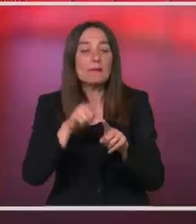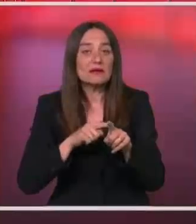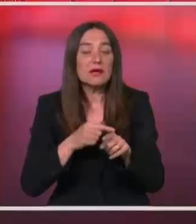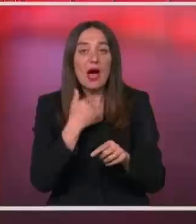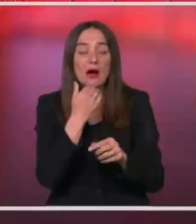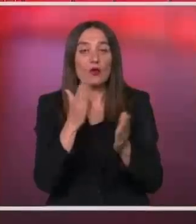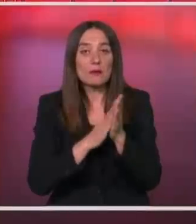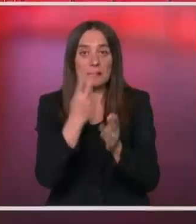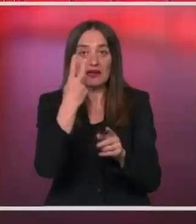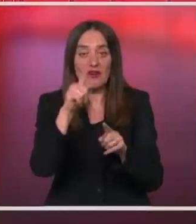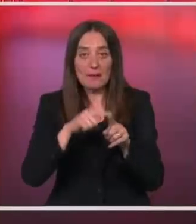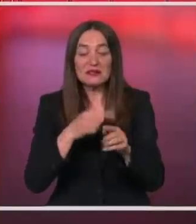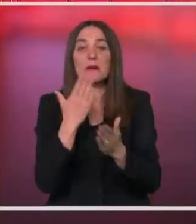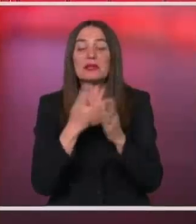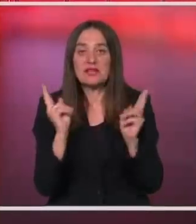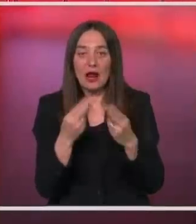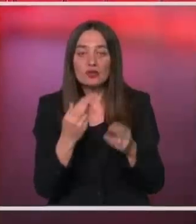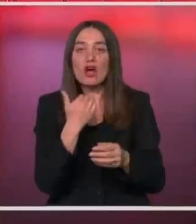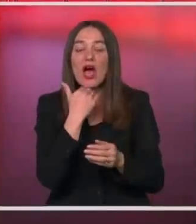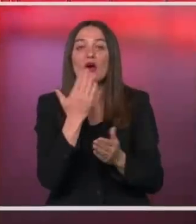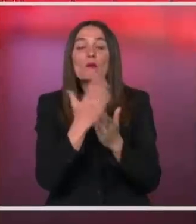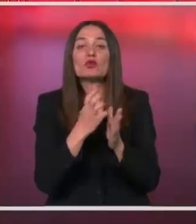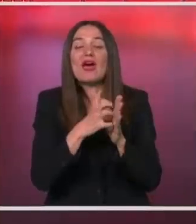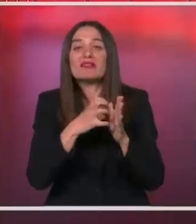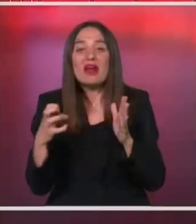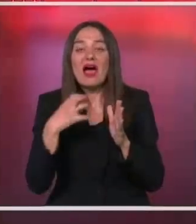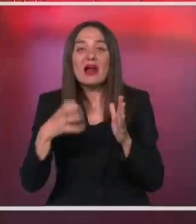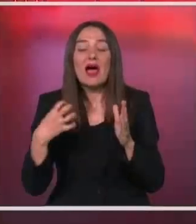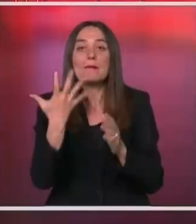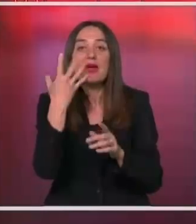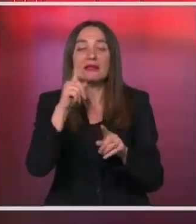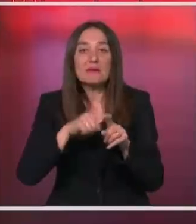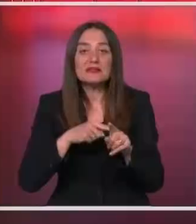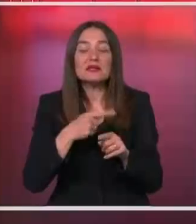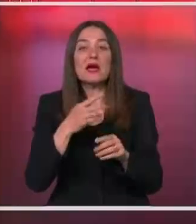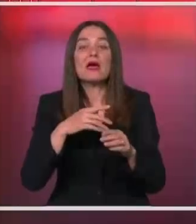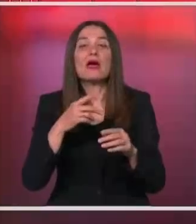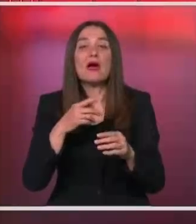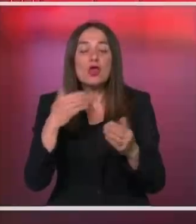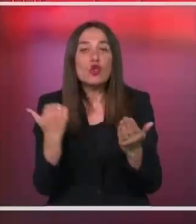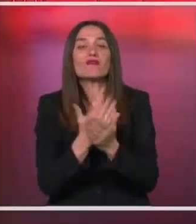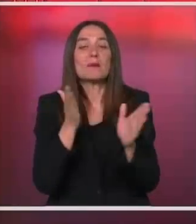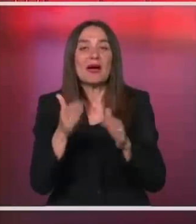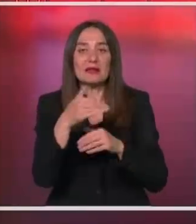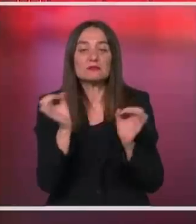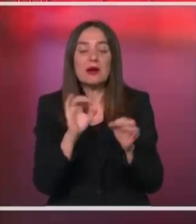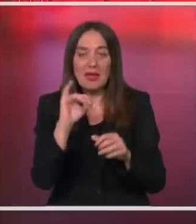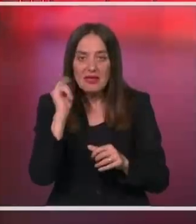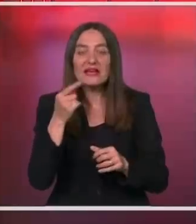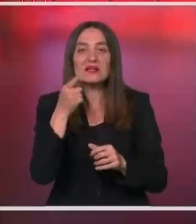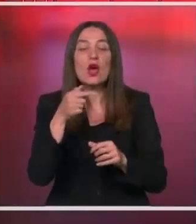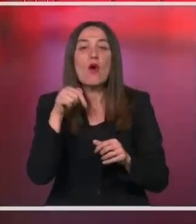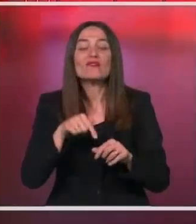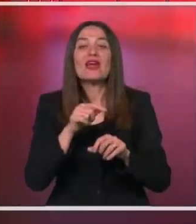bude trajala 2 meseca, bit će lakše. Ako bude trajala 5 meseci, slede novi paketi. Tako je. Znači, Jovana, niko ne zna u